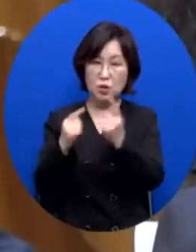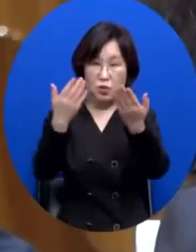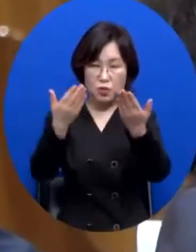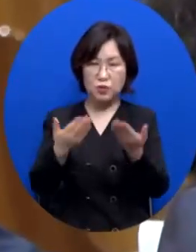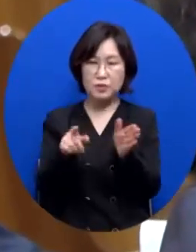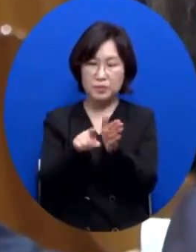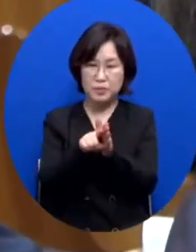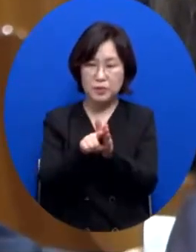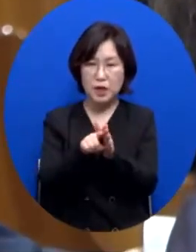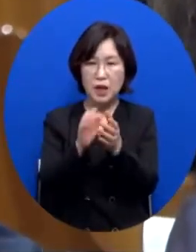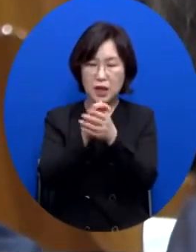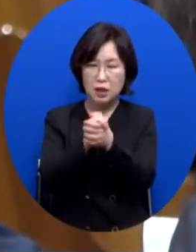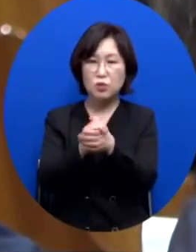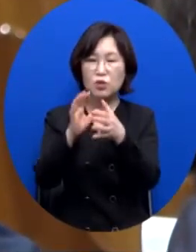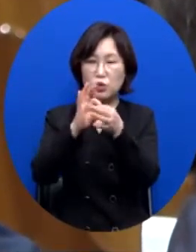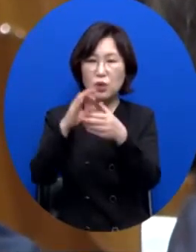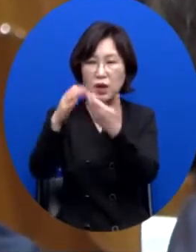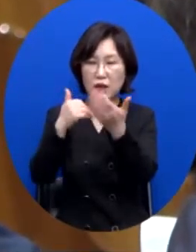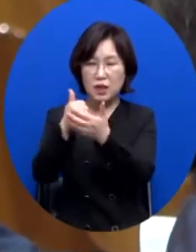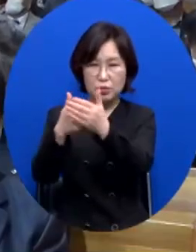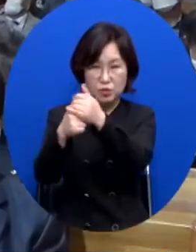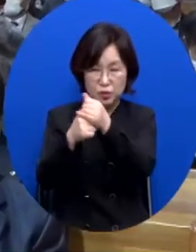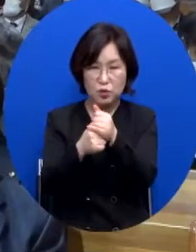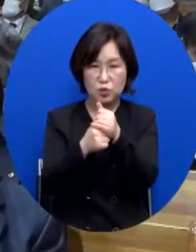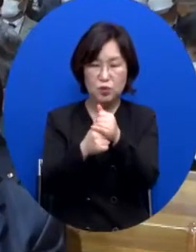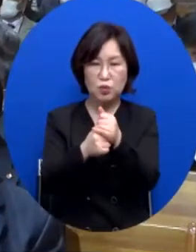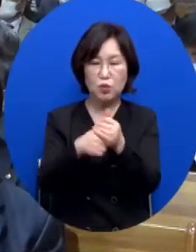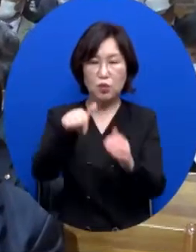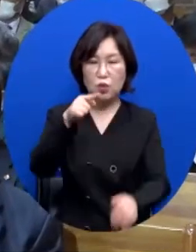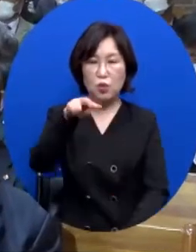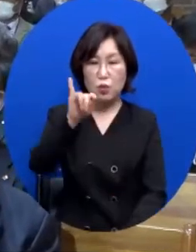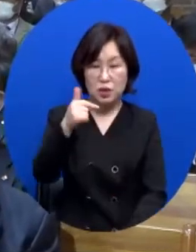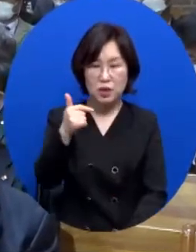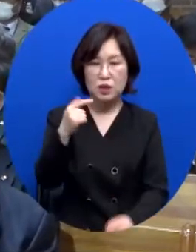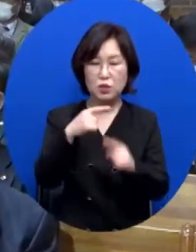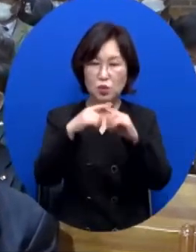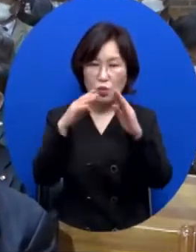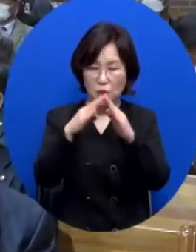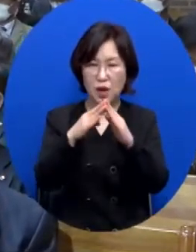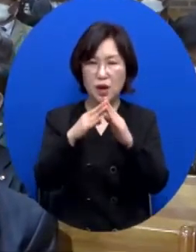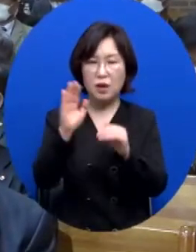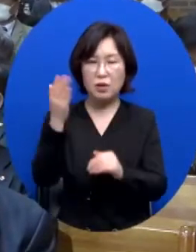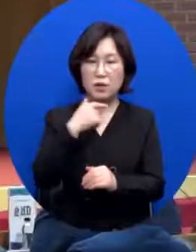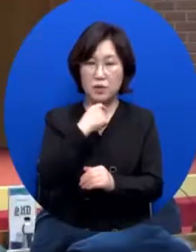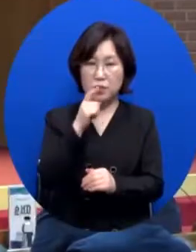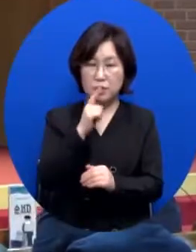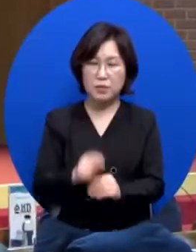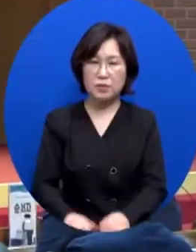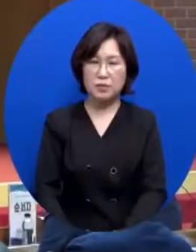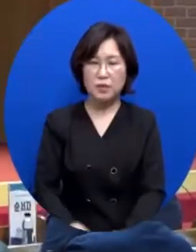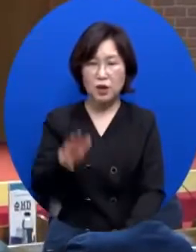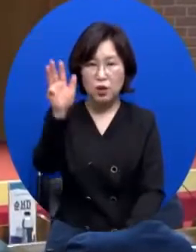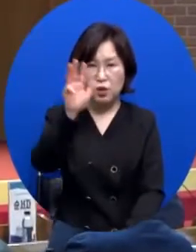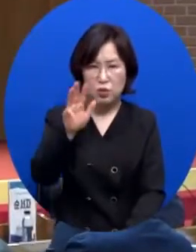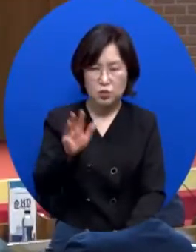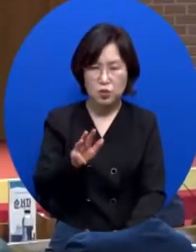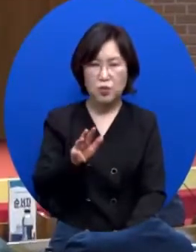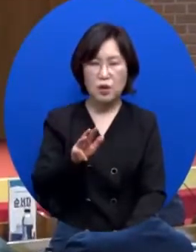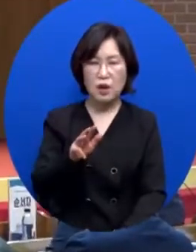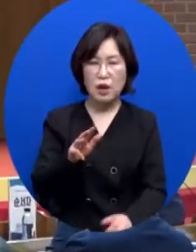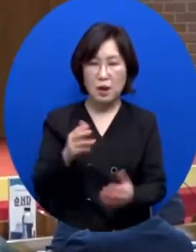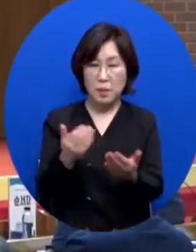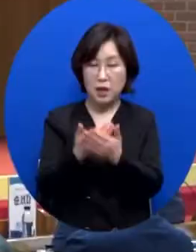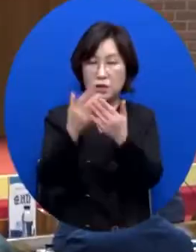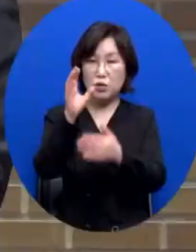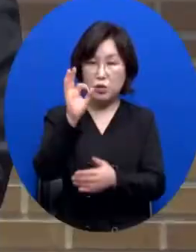기도로 하나님께 붙들려 고 신교 회와 위상을 회복하기 바란다 고 전했습니다 이어 총회 교육원 발전기금